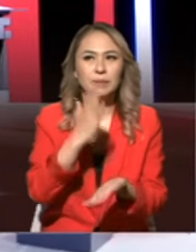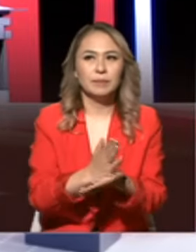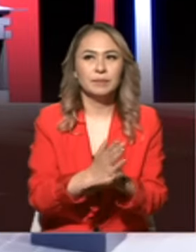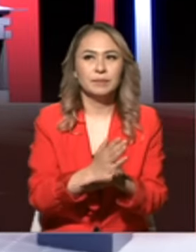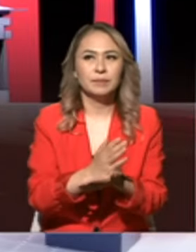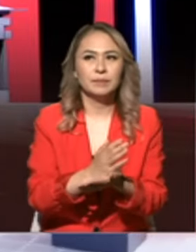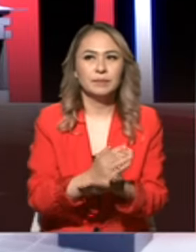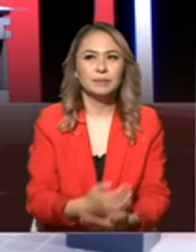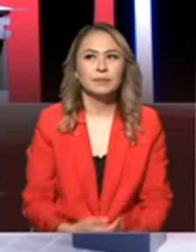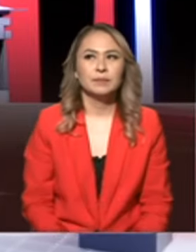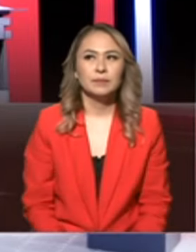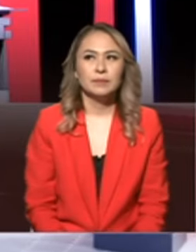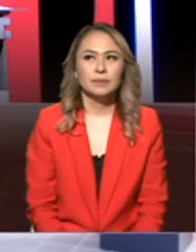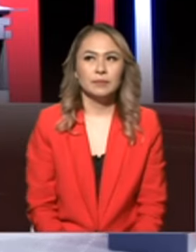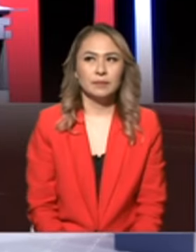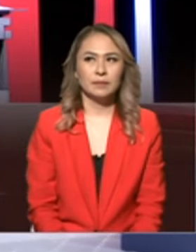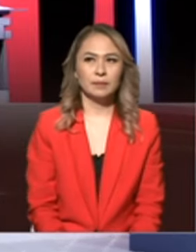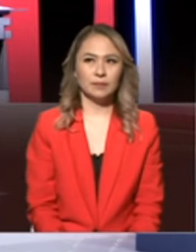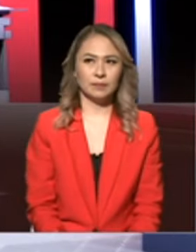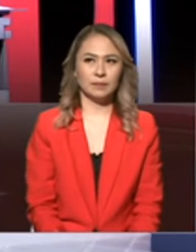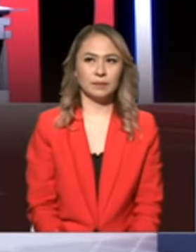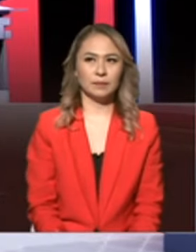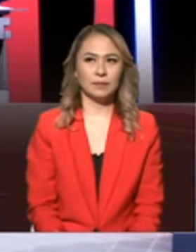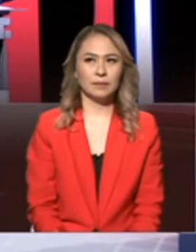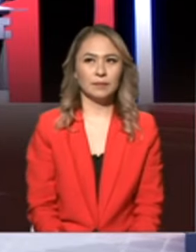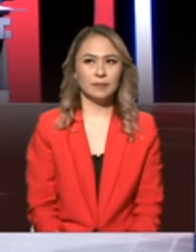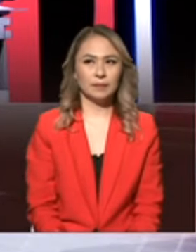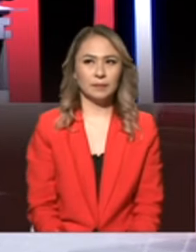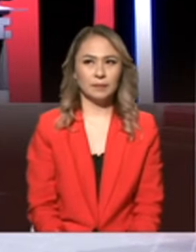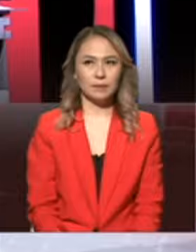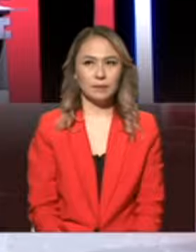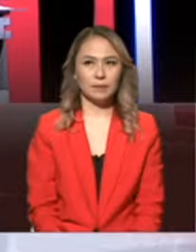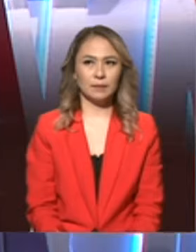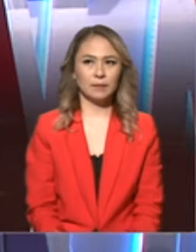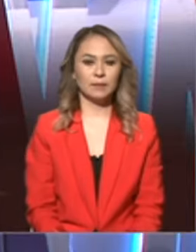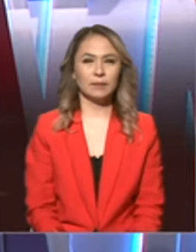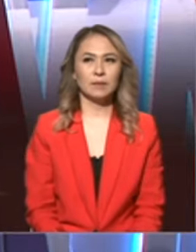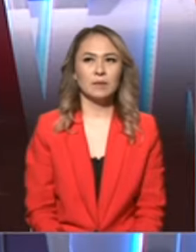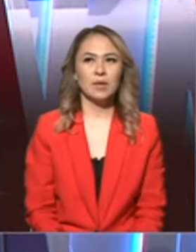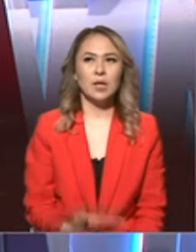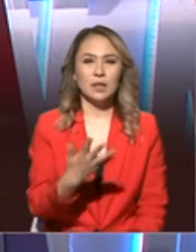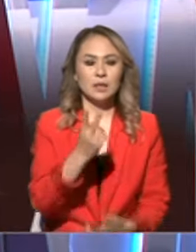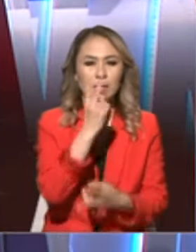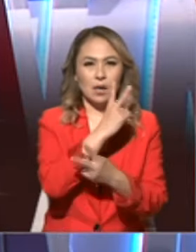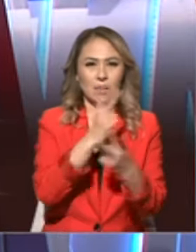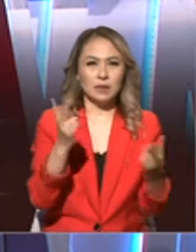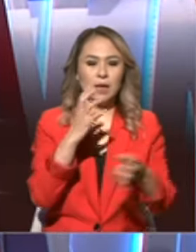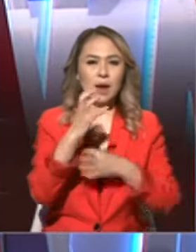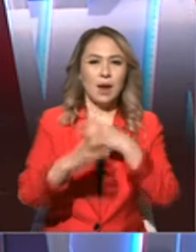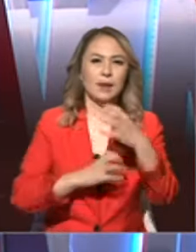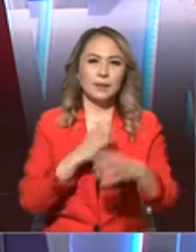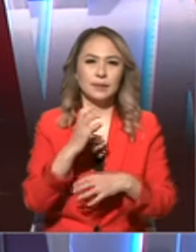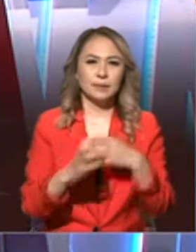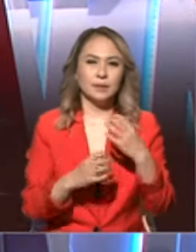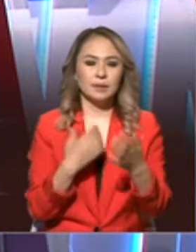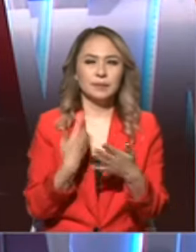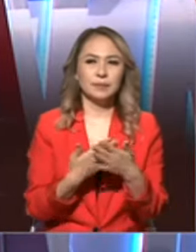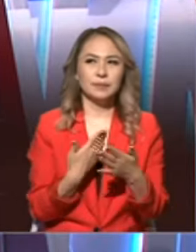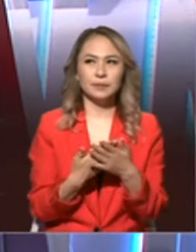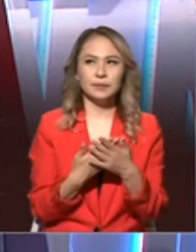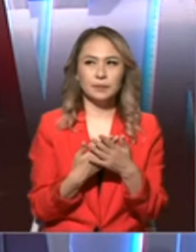бар. Болды. Сұрағыма жауап алдым. Рахмет. Осы қарасақ әлемде жаңағы бір айта